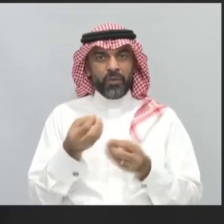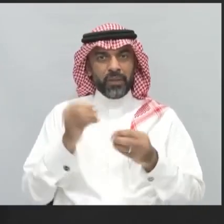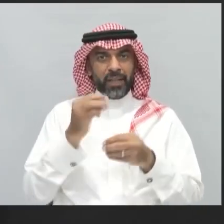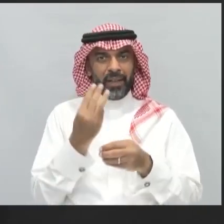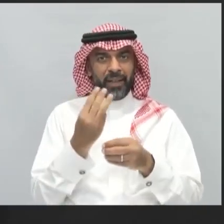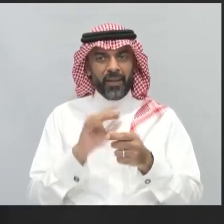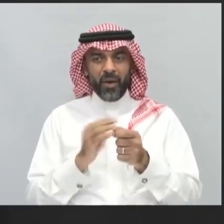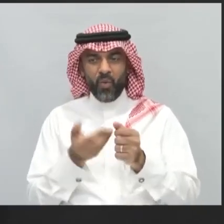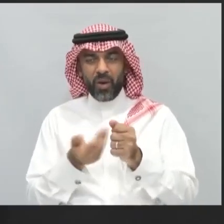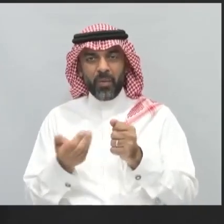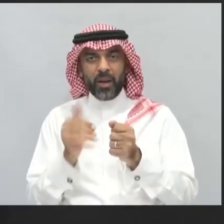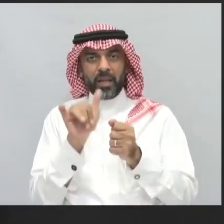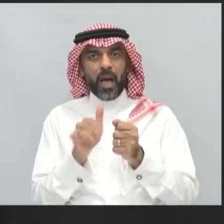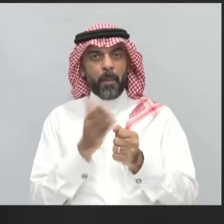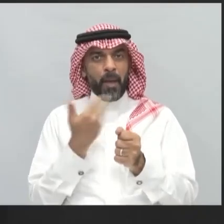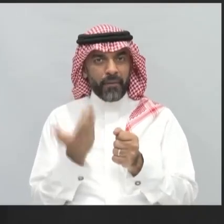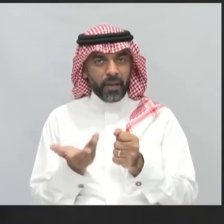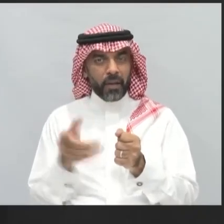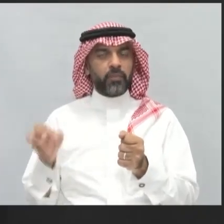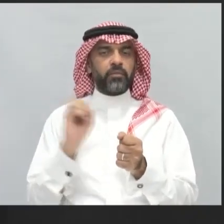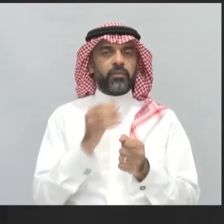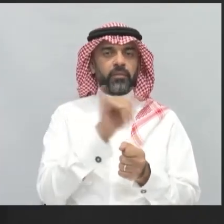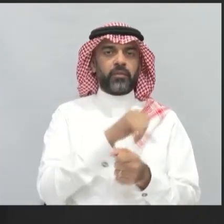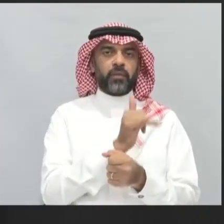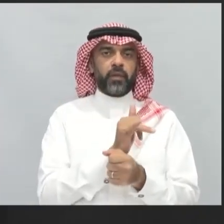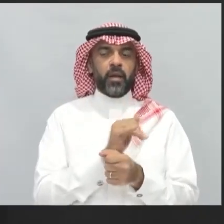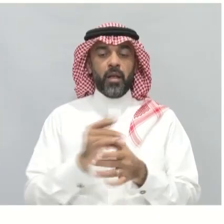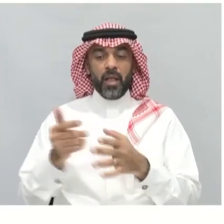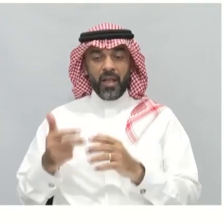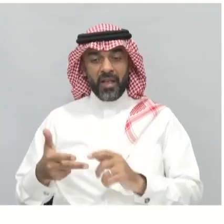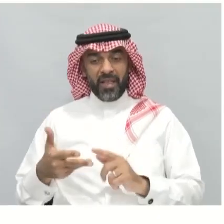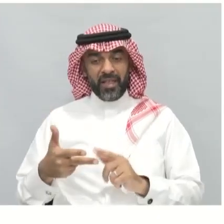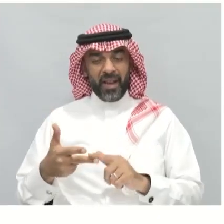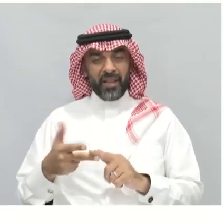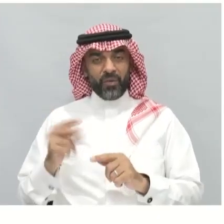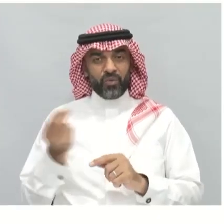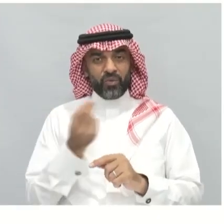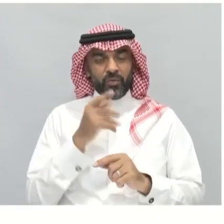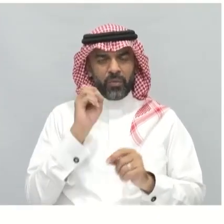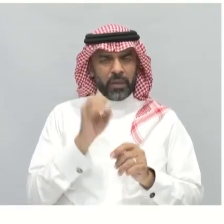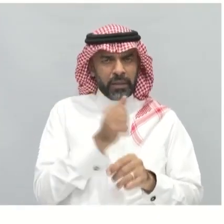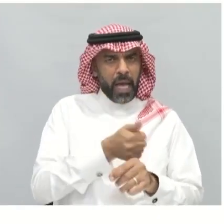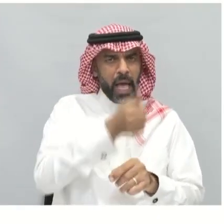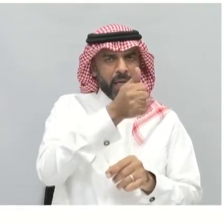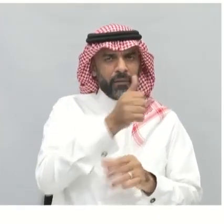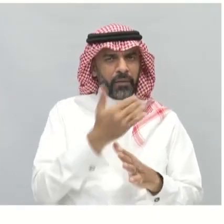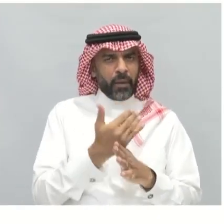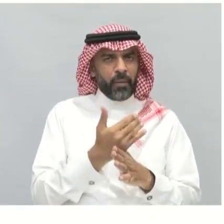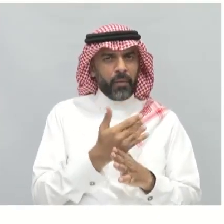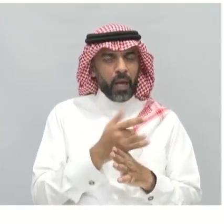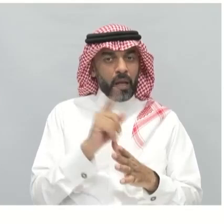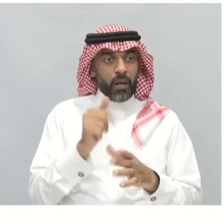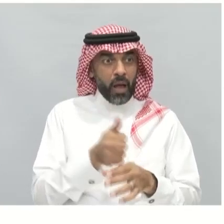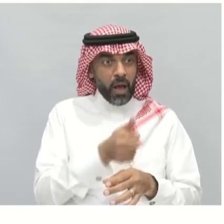الف قائمه يقول وتكتب على صوره الف قائمه اذا جاءت فوق الثلاثي وسبقت بحرف الياء وسبقت